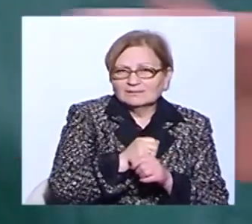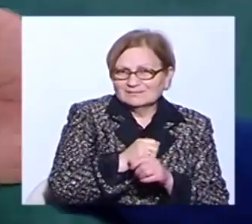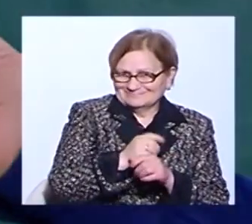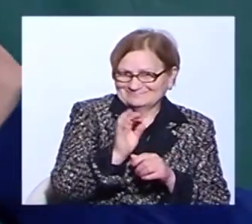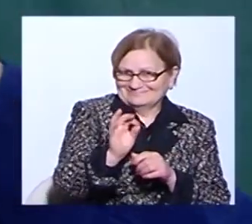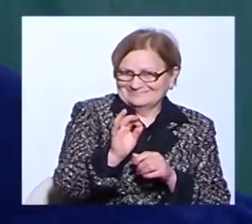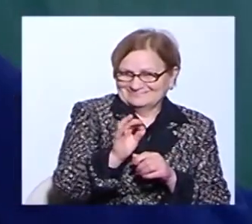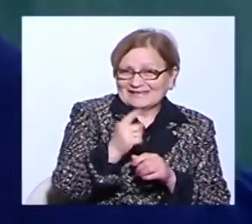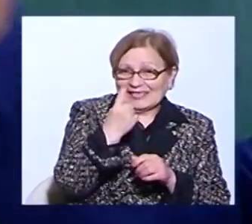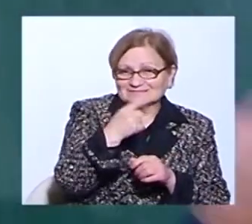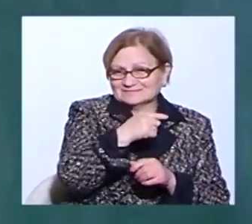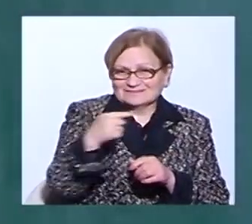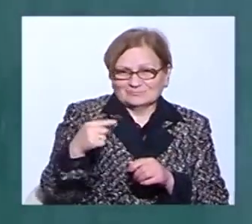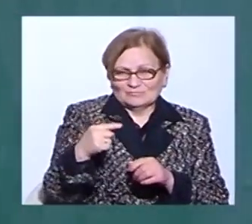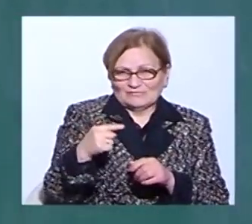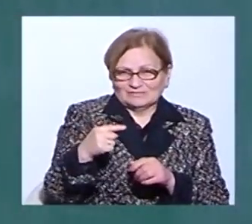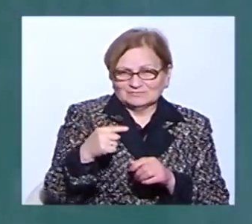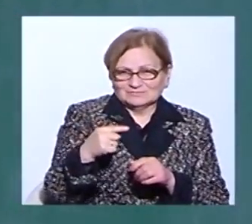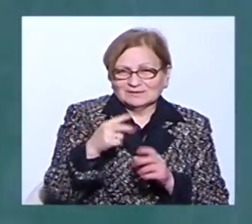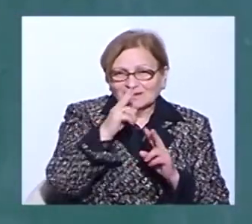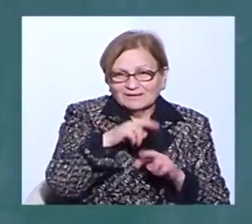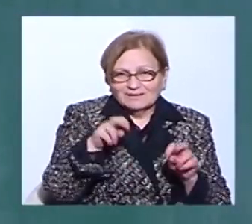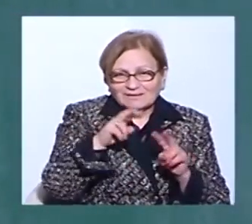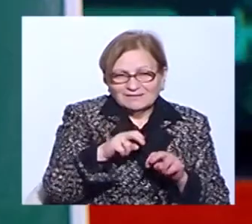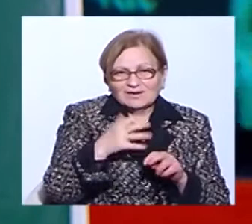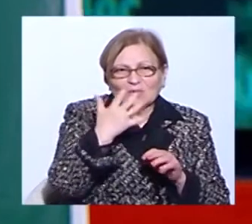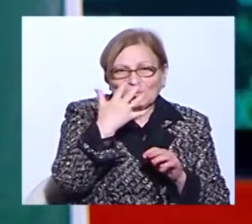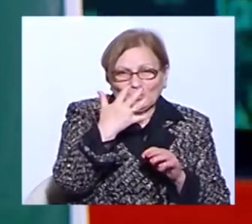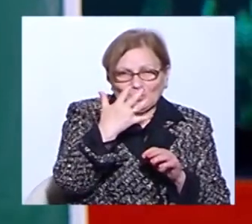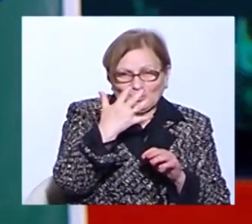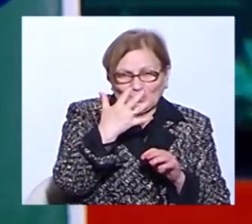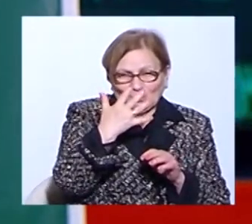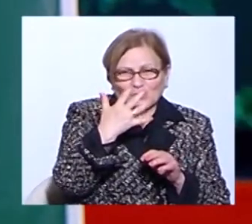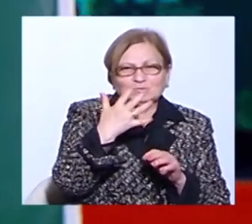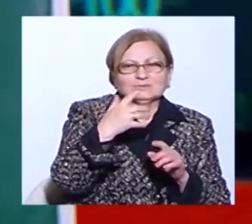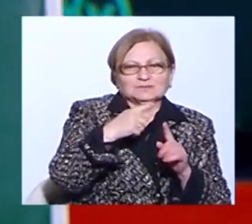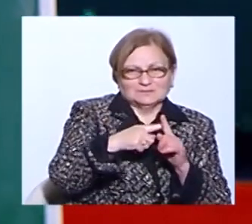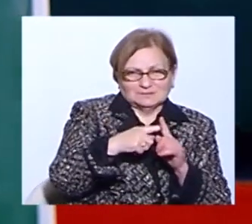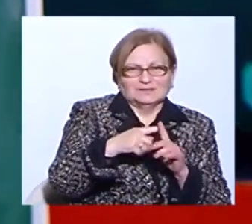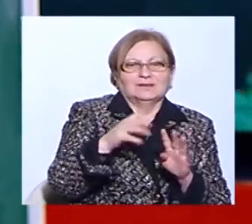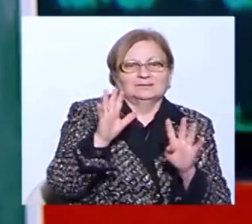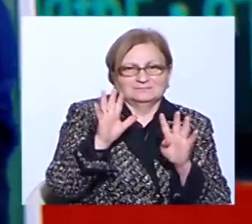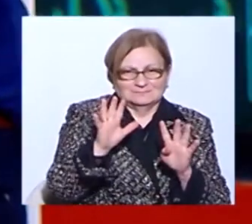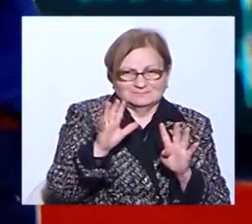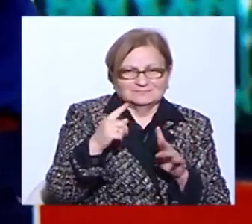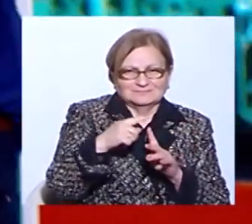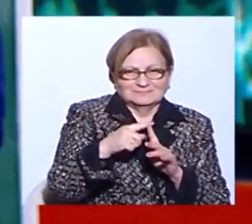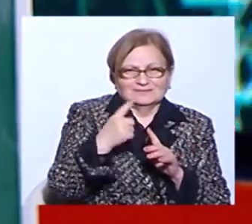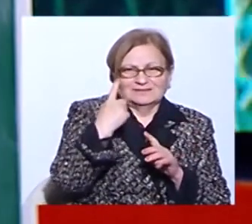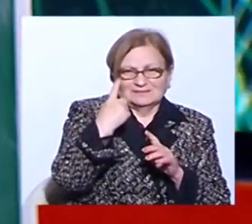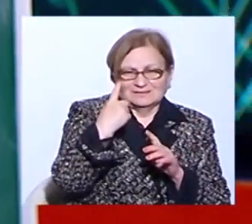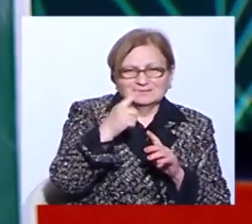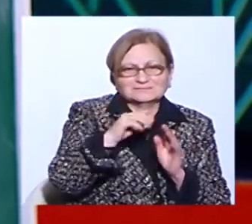მართალია, გამოვაკლოთ. აბა შევამოწმოთ 5 და 4 9